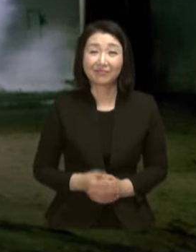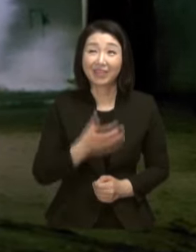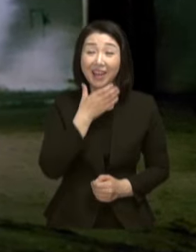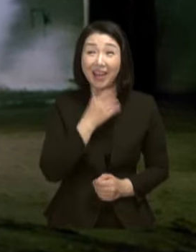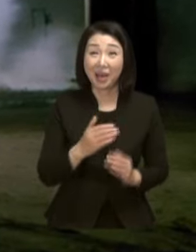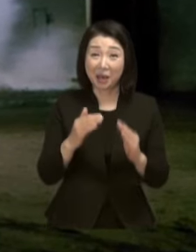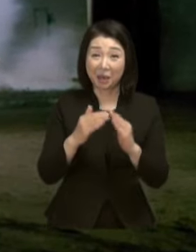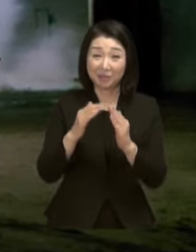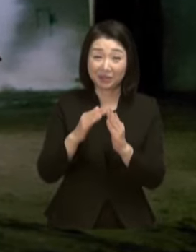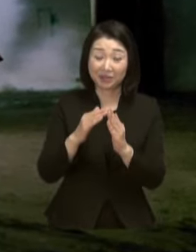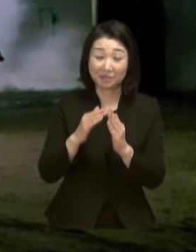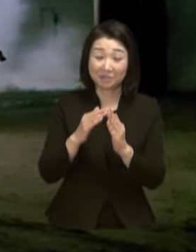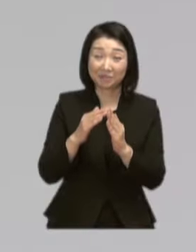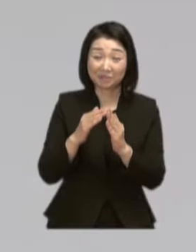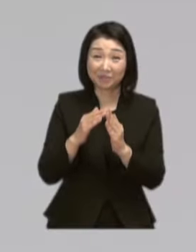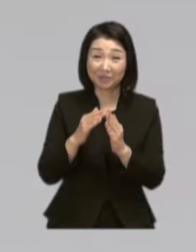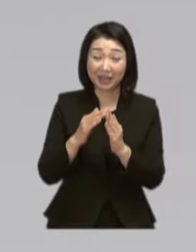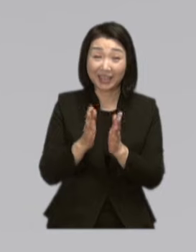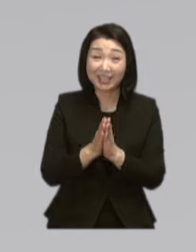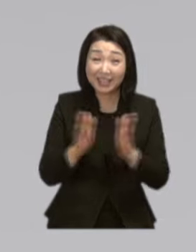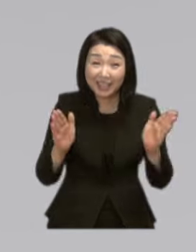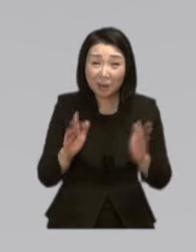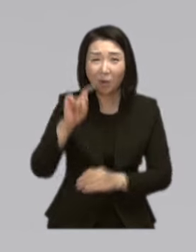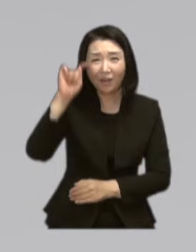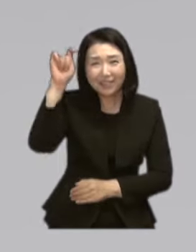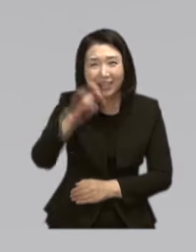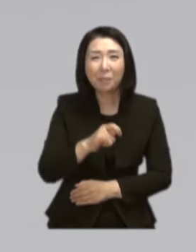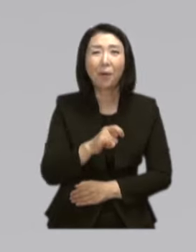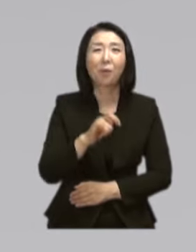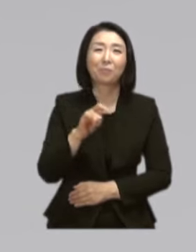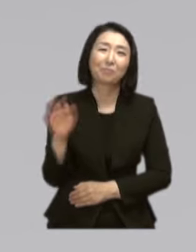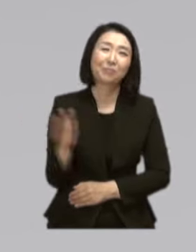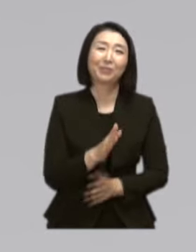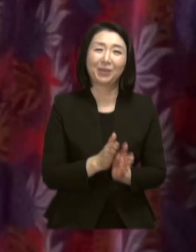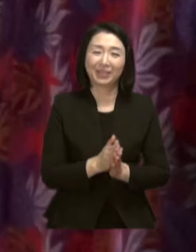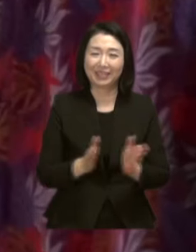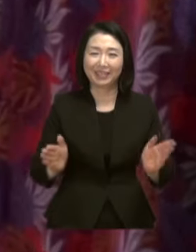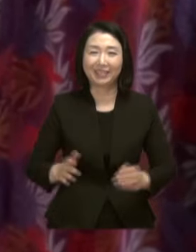해피하우스의 하루는 해도 뜨지 않은 이른 새벽부터 시작된다.